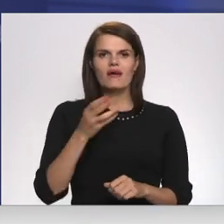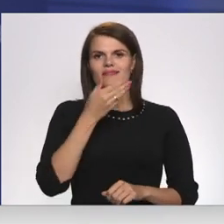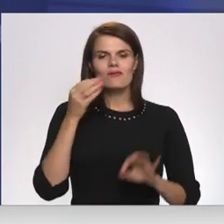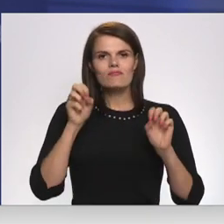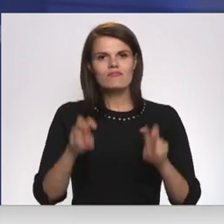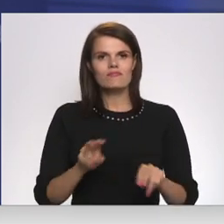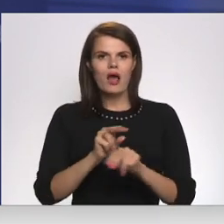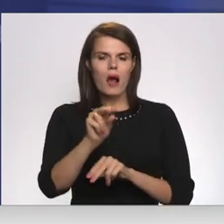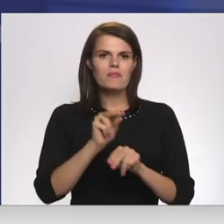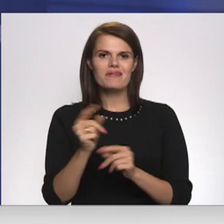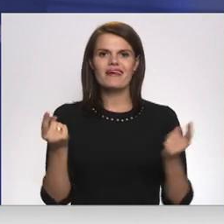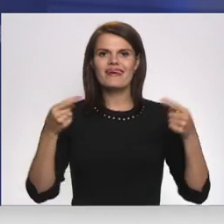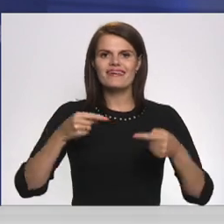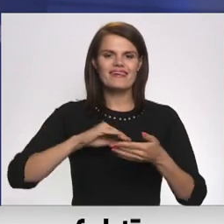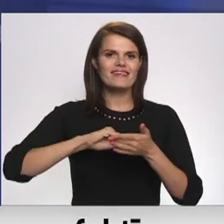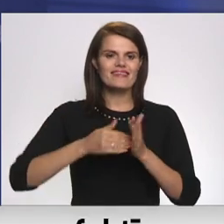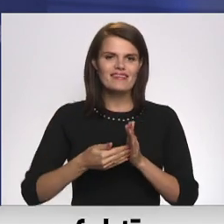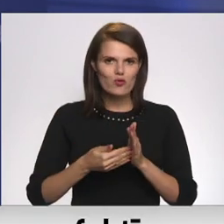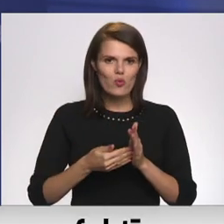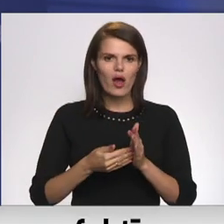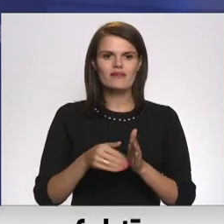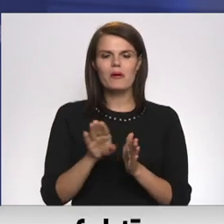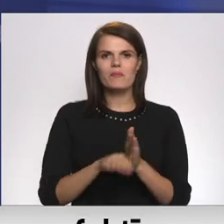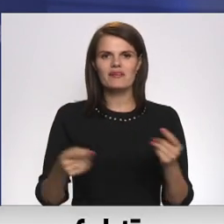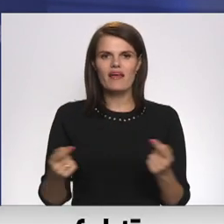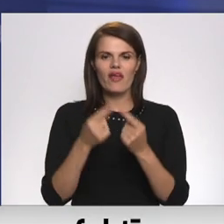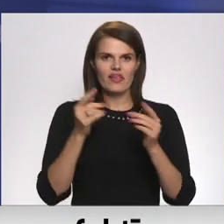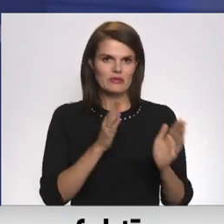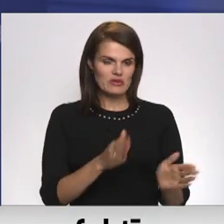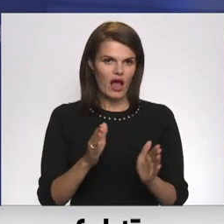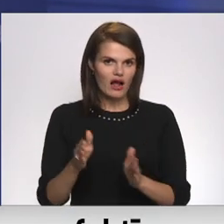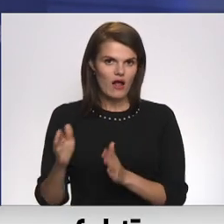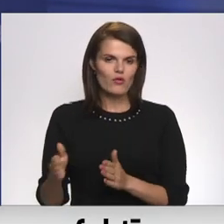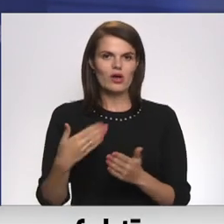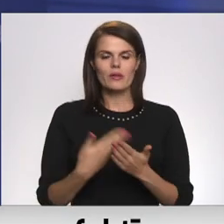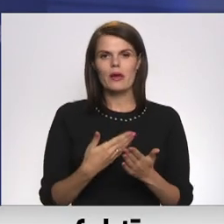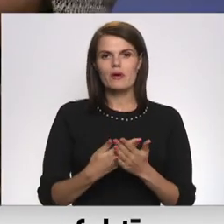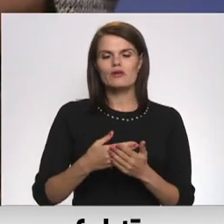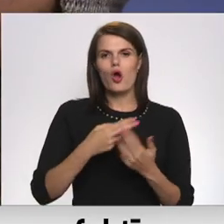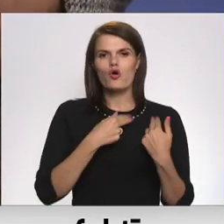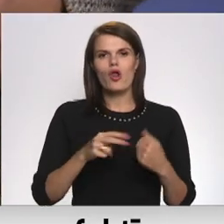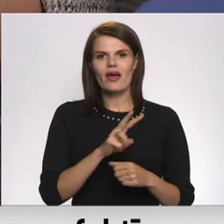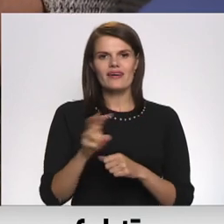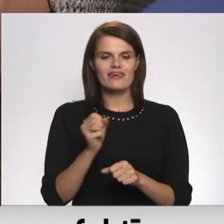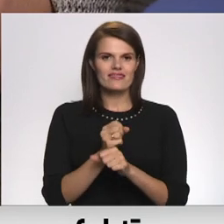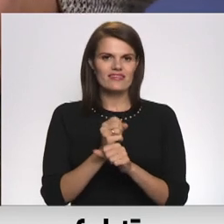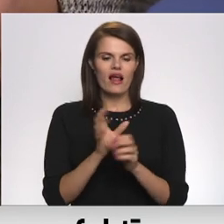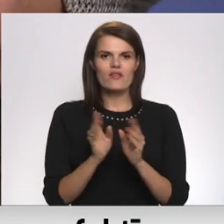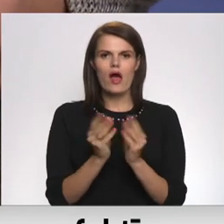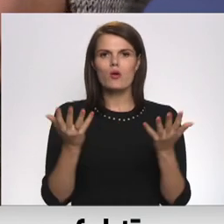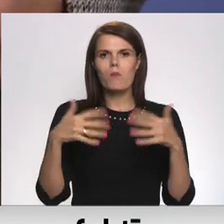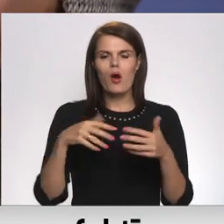apmācīti krīzes situācijām, proti bez attiecīgas sagatavotības. Tie ir tie paši kolēģi, kas strādā ar politikas